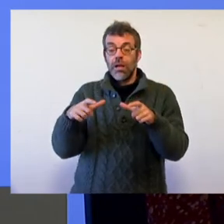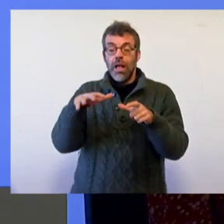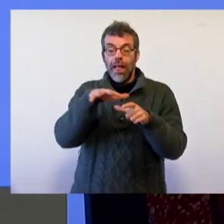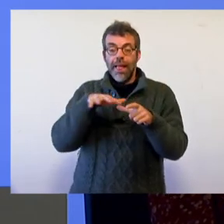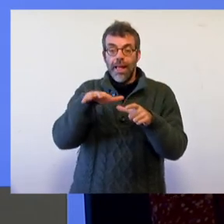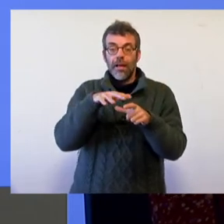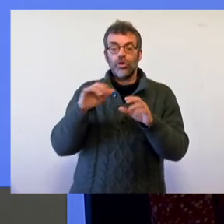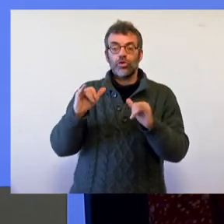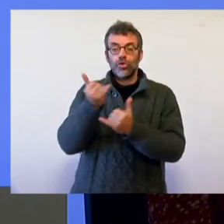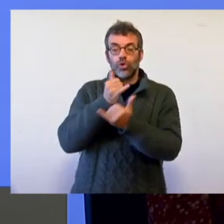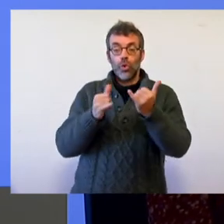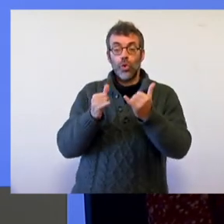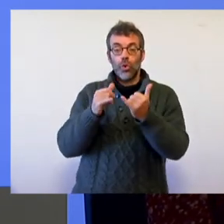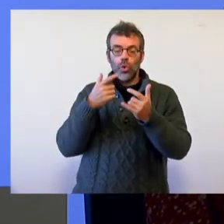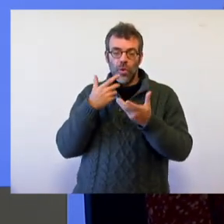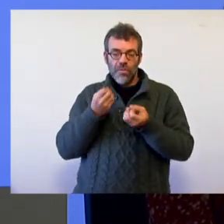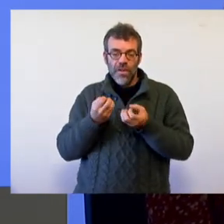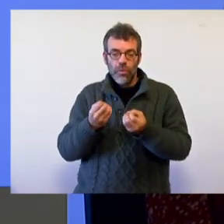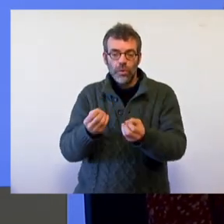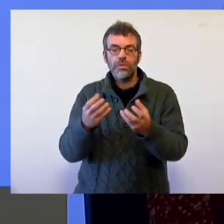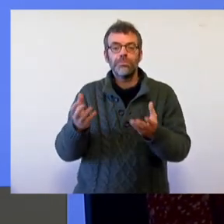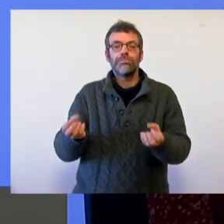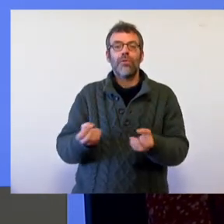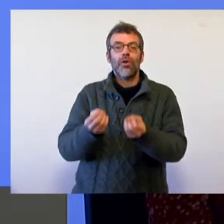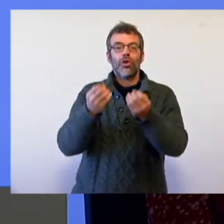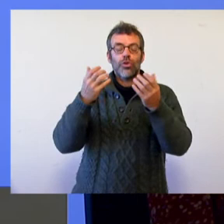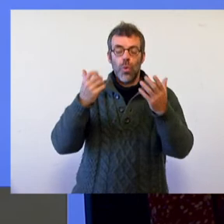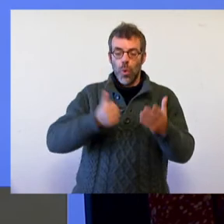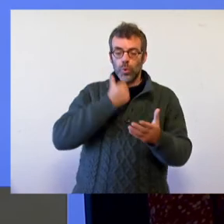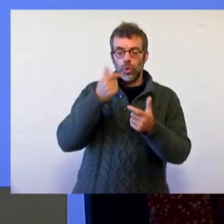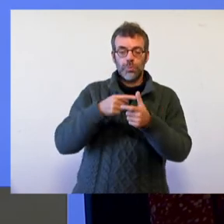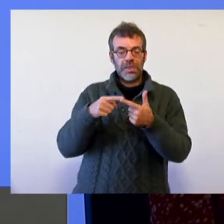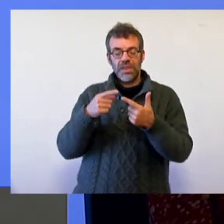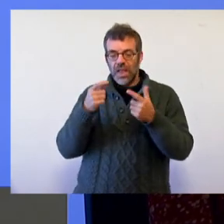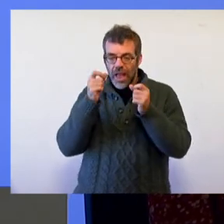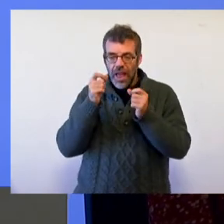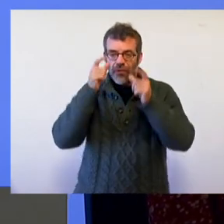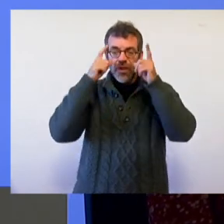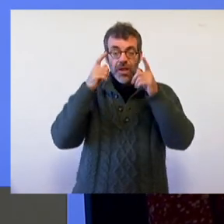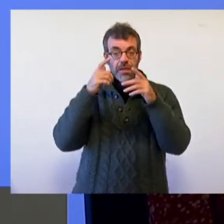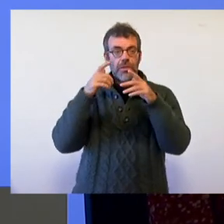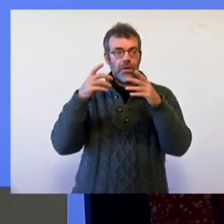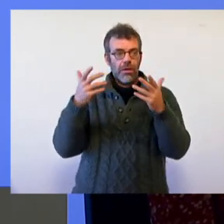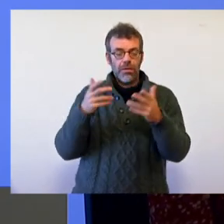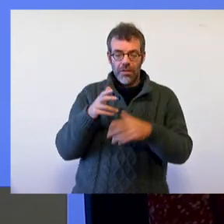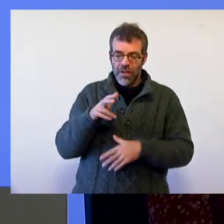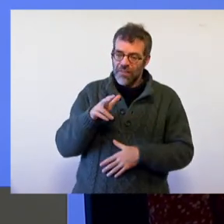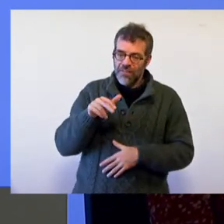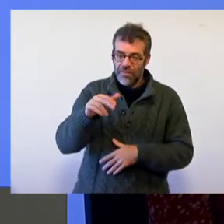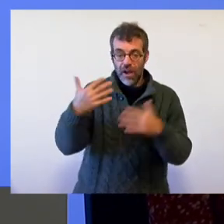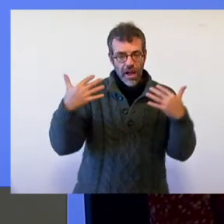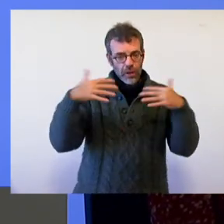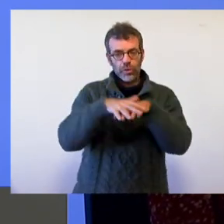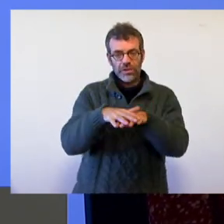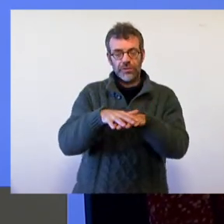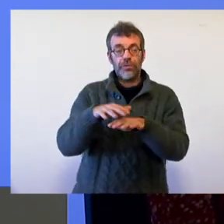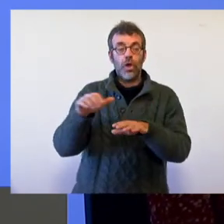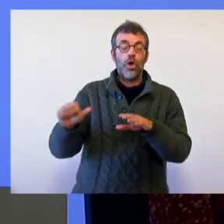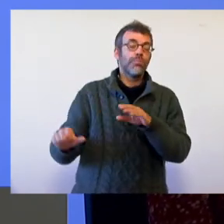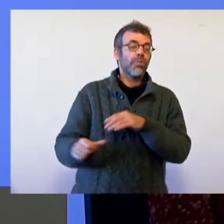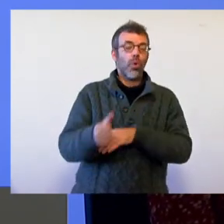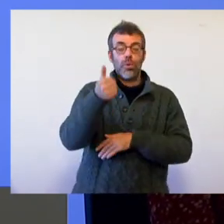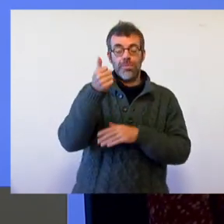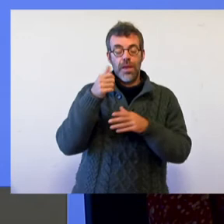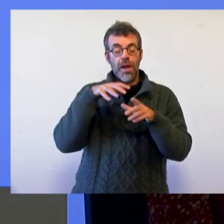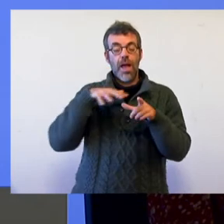qui favorisent l'éveil, qui favorisent l'autonomie et puis surtout qui seront inclusives. Ce sera notre première aire de jeu